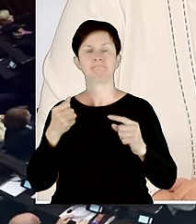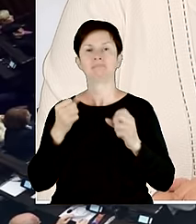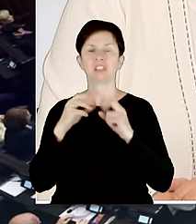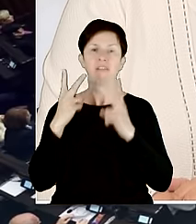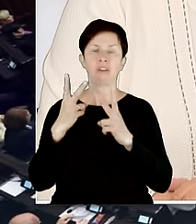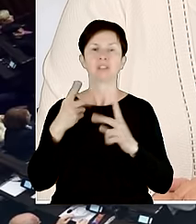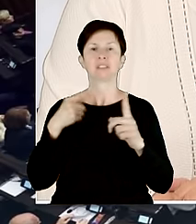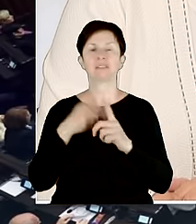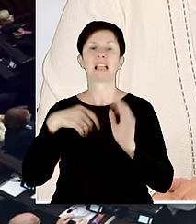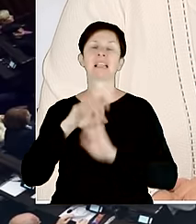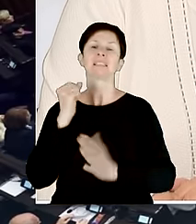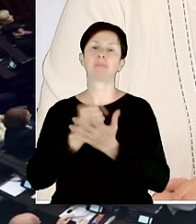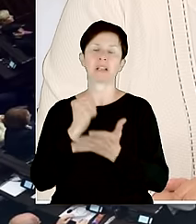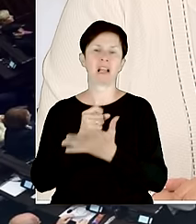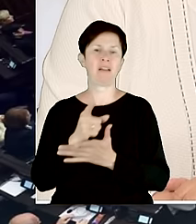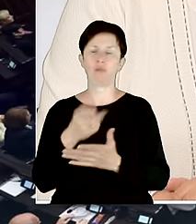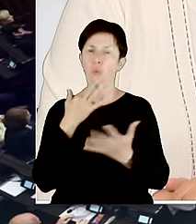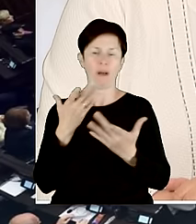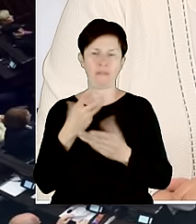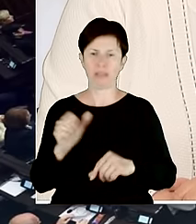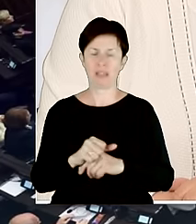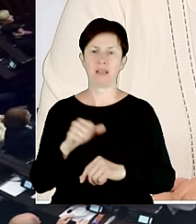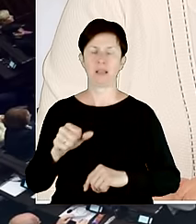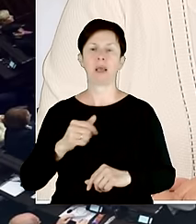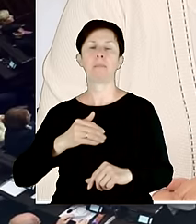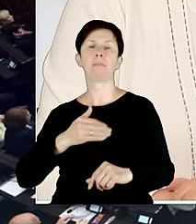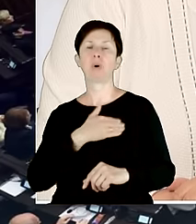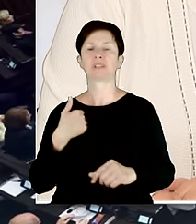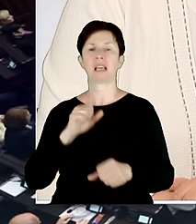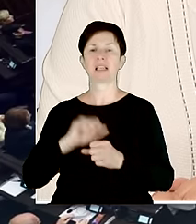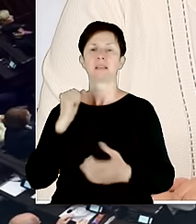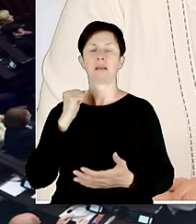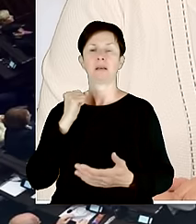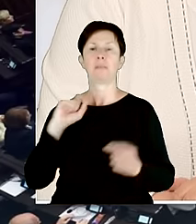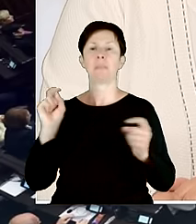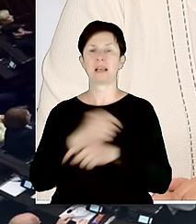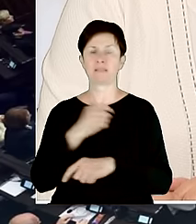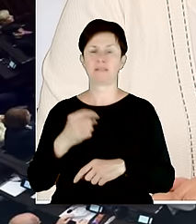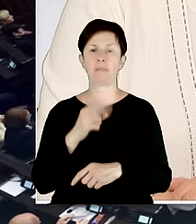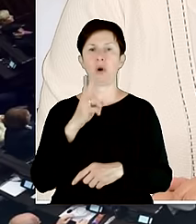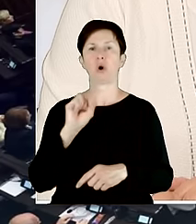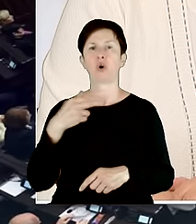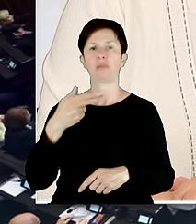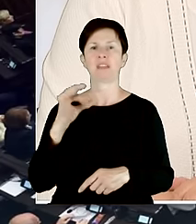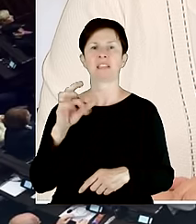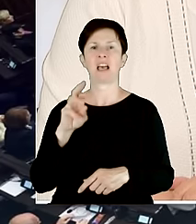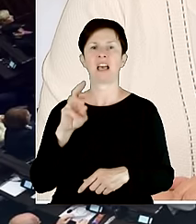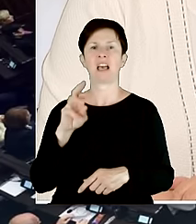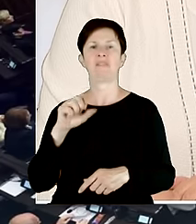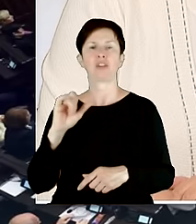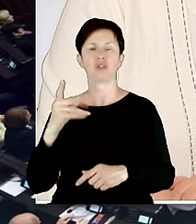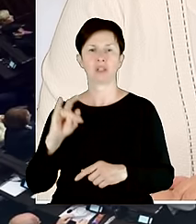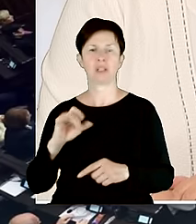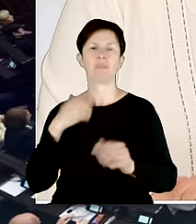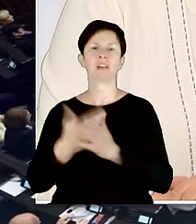łatwe. Polska jest jednak państwem już konserwatywnym. Jesteśmy w ogonie Europy, jeżeli chodzi o szanowanie